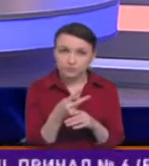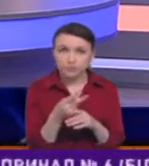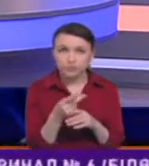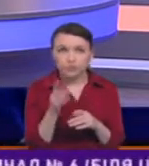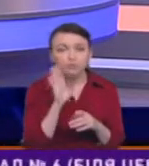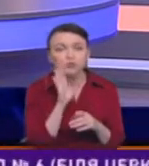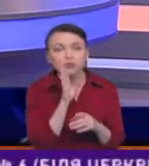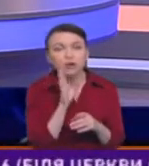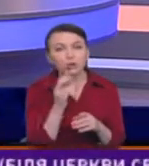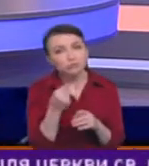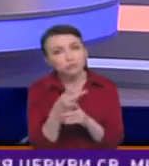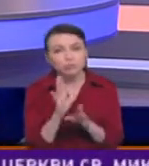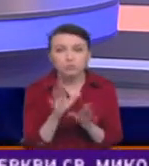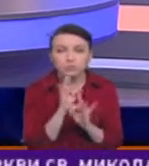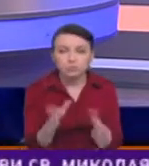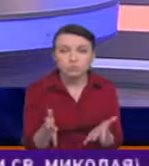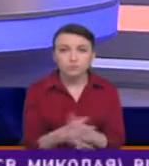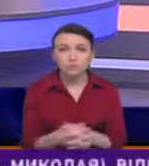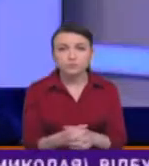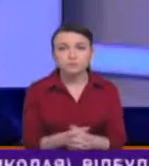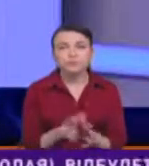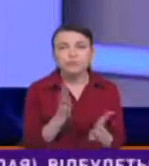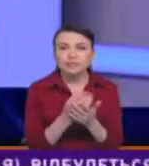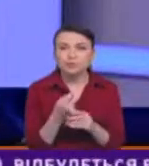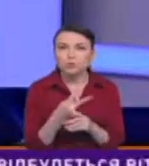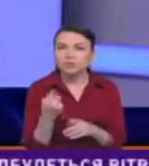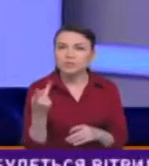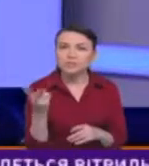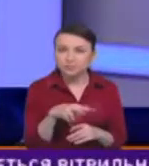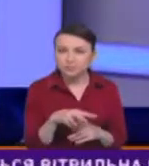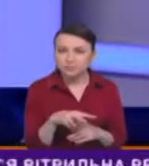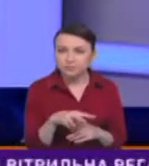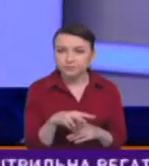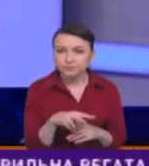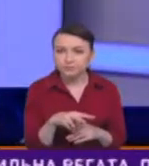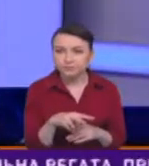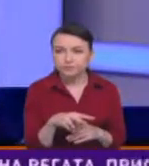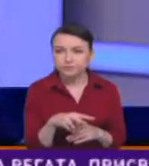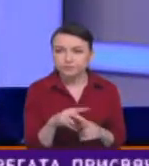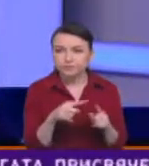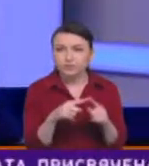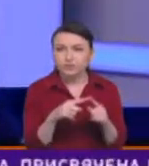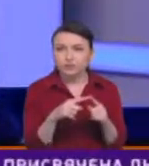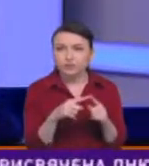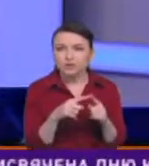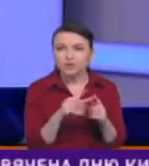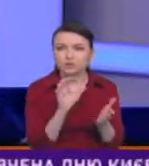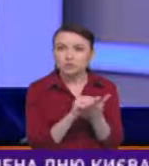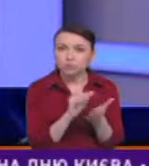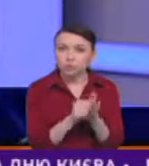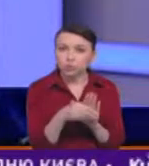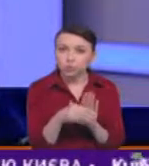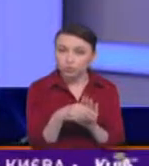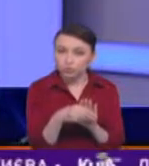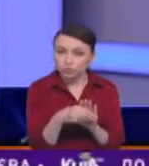під люстрацію, не під люстрацію. Є люстрації дві. Є люстрація по заняттю, от особливо заняття та корупційне, що